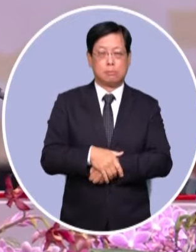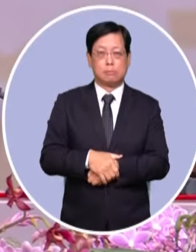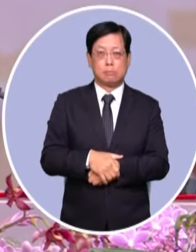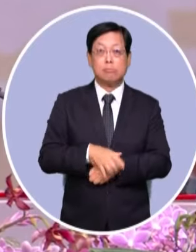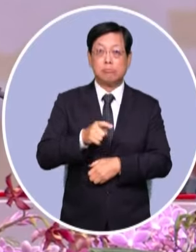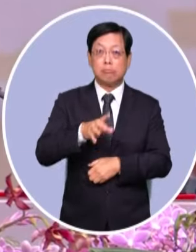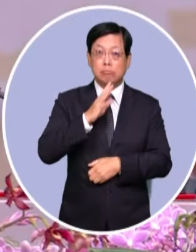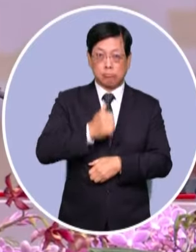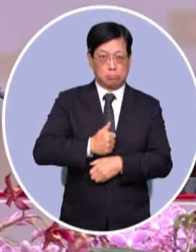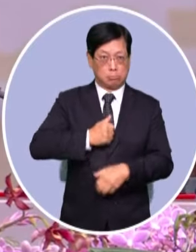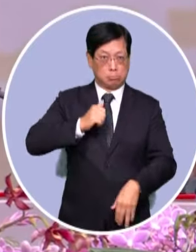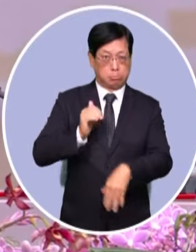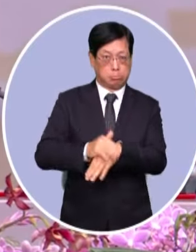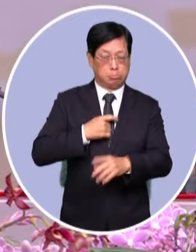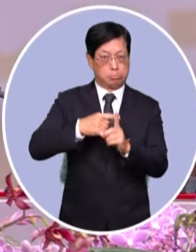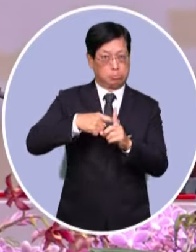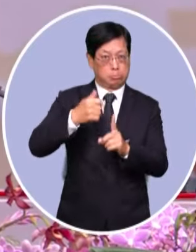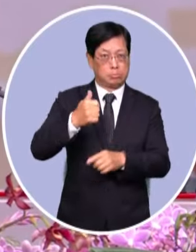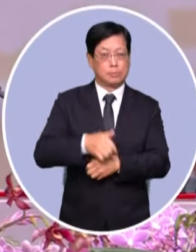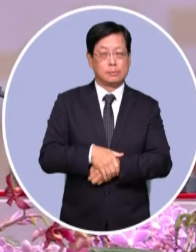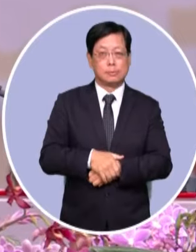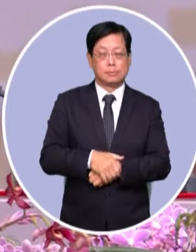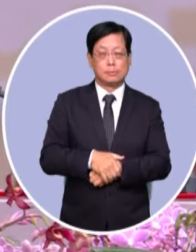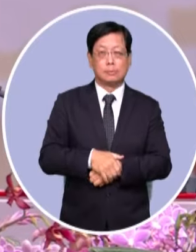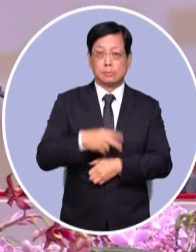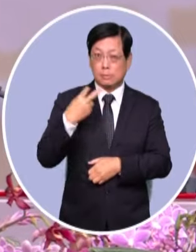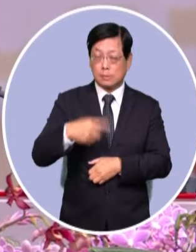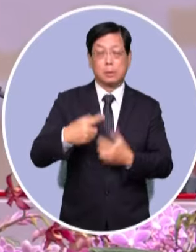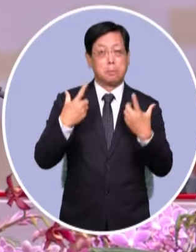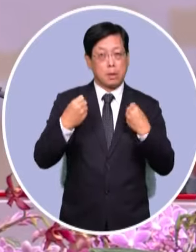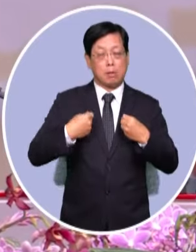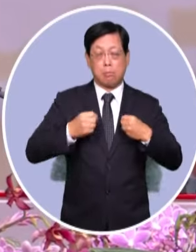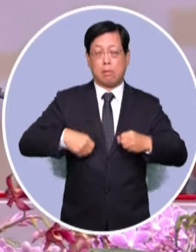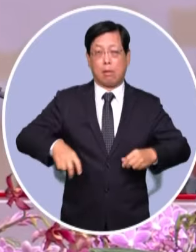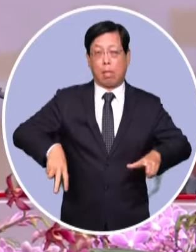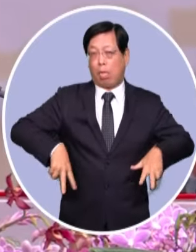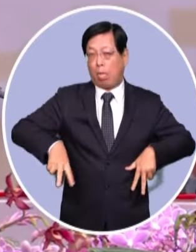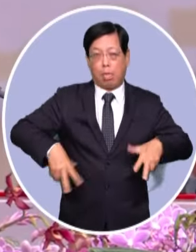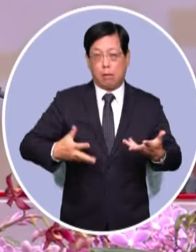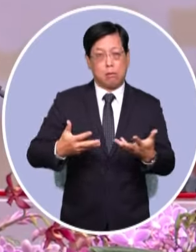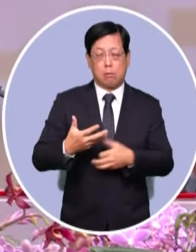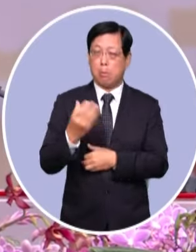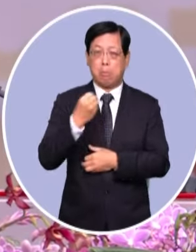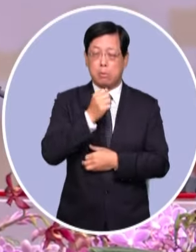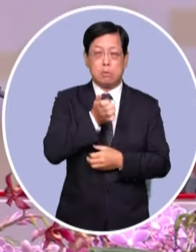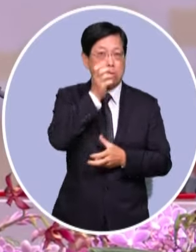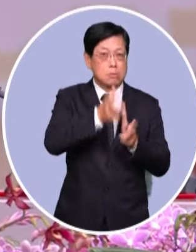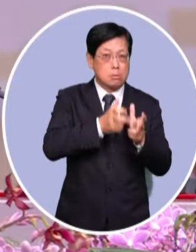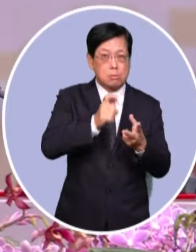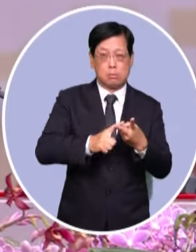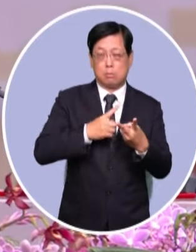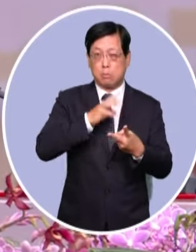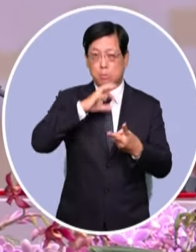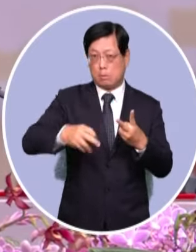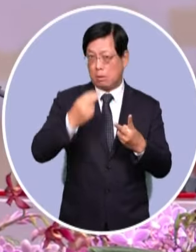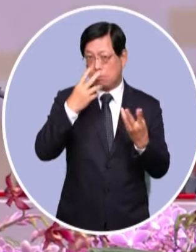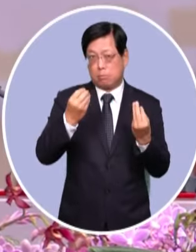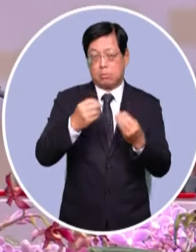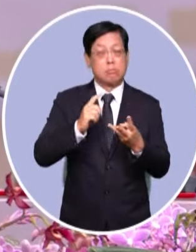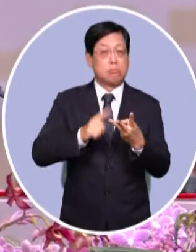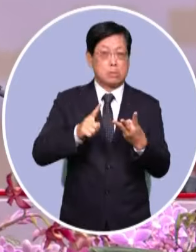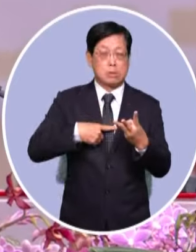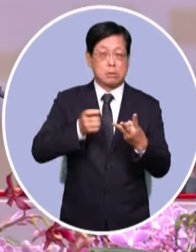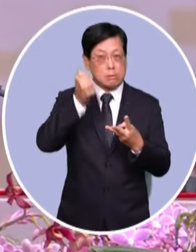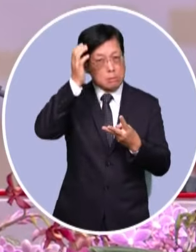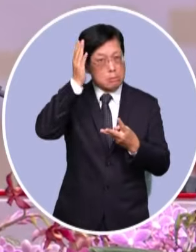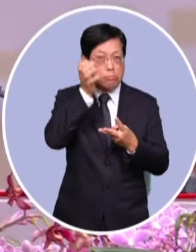是了不起的成就。我们一无所有，我们没有石油，没有天然气，没有煤